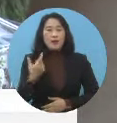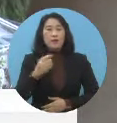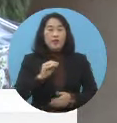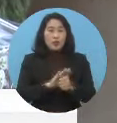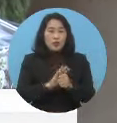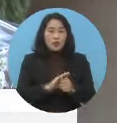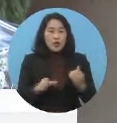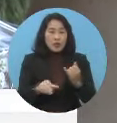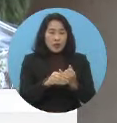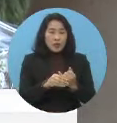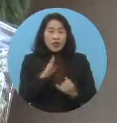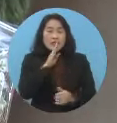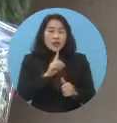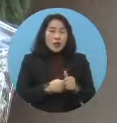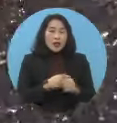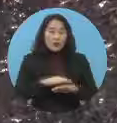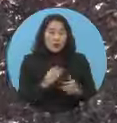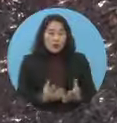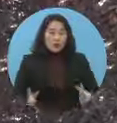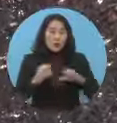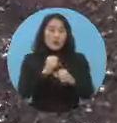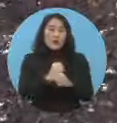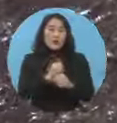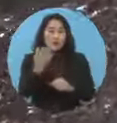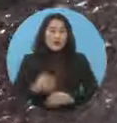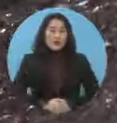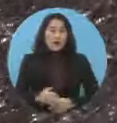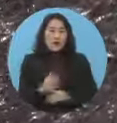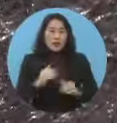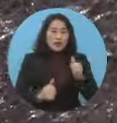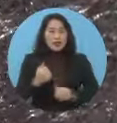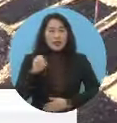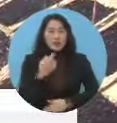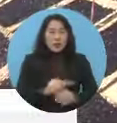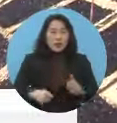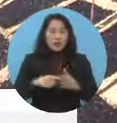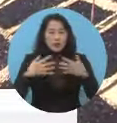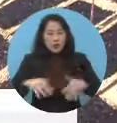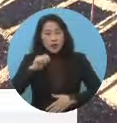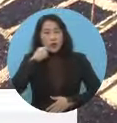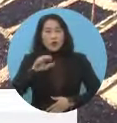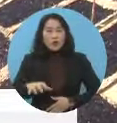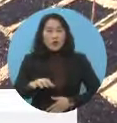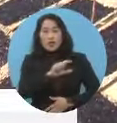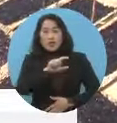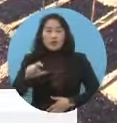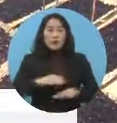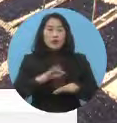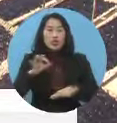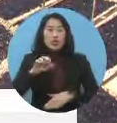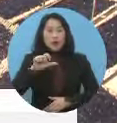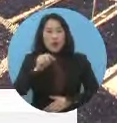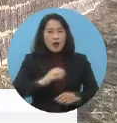친환경 농산물 꾸러미 를 줍니다 어민들의 경쟁력을 높이기 위해 조건이 불리한 지역 수산 직불금을 5만원